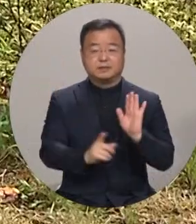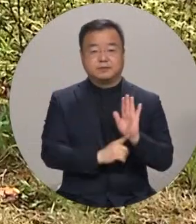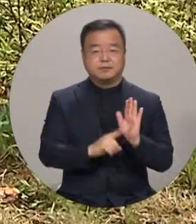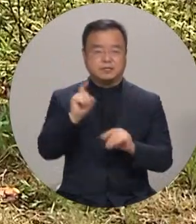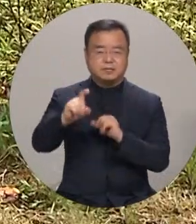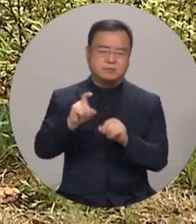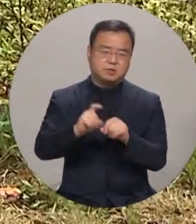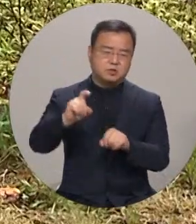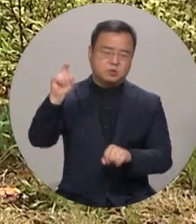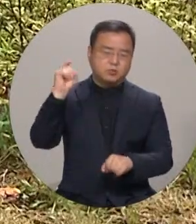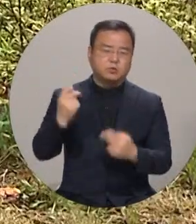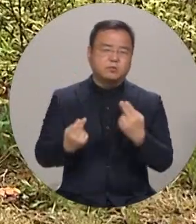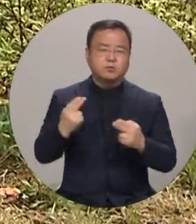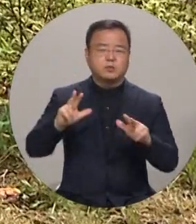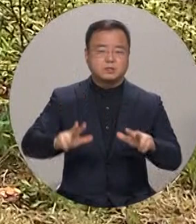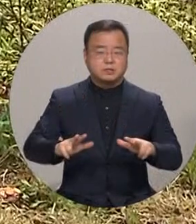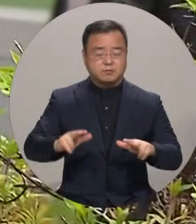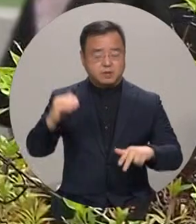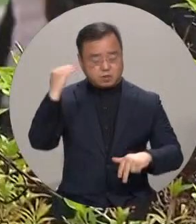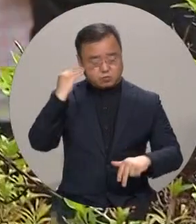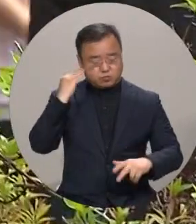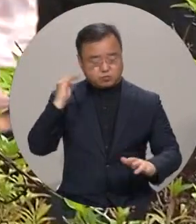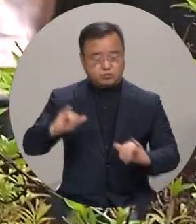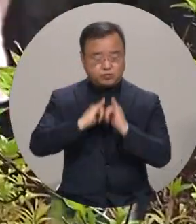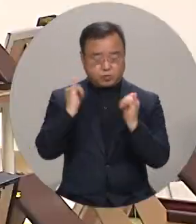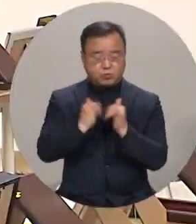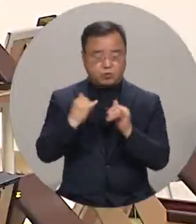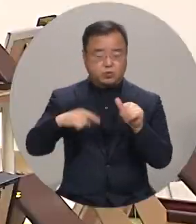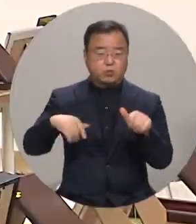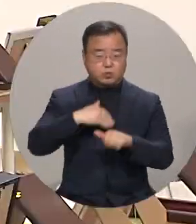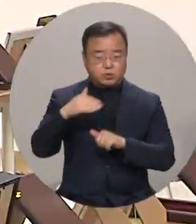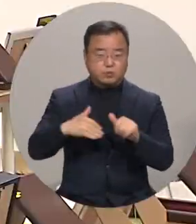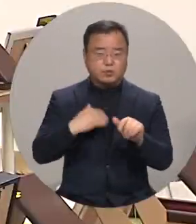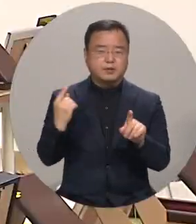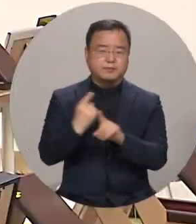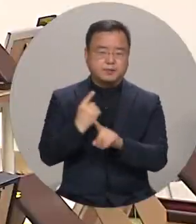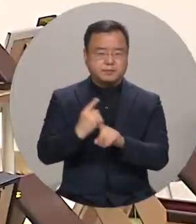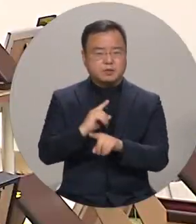10년 전에 비해 우리 사회와 교육 환경이 충분히 개선됐는지